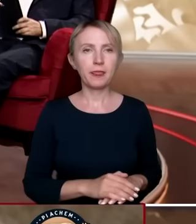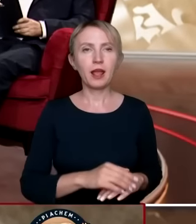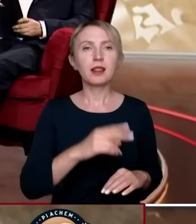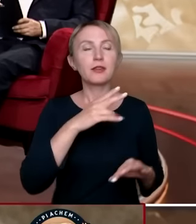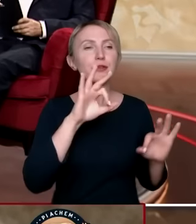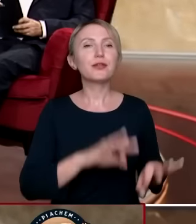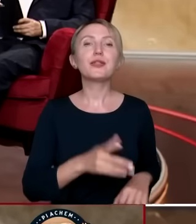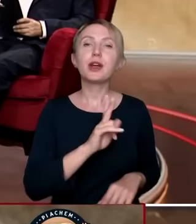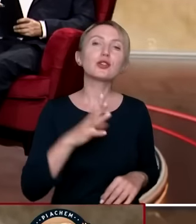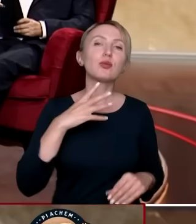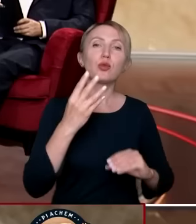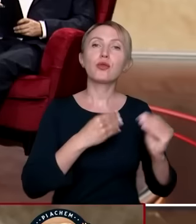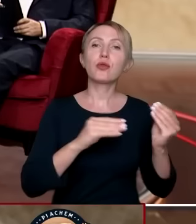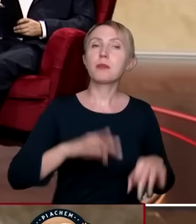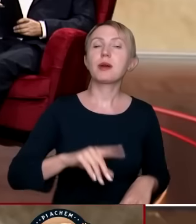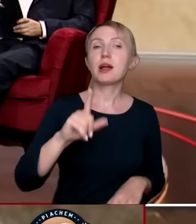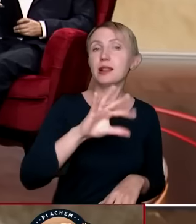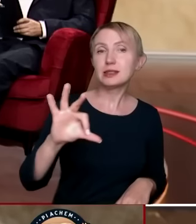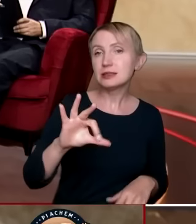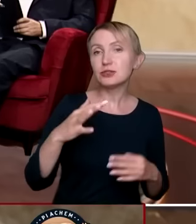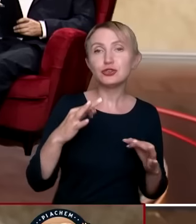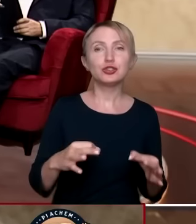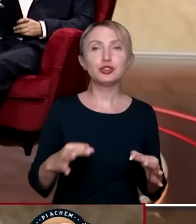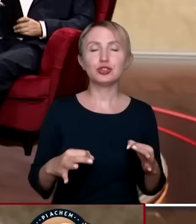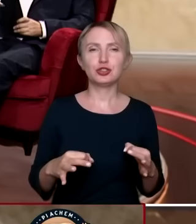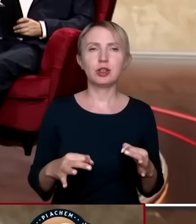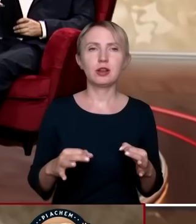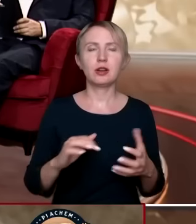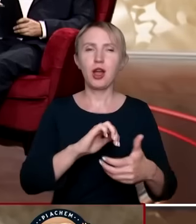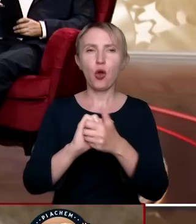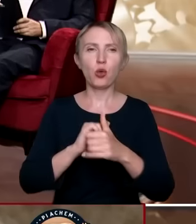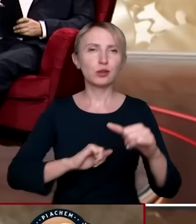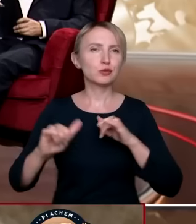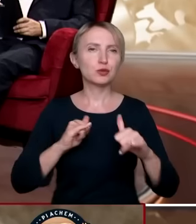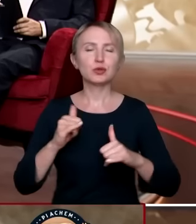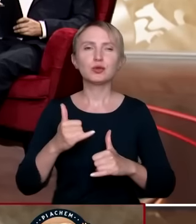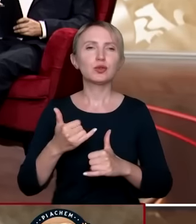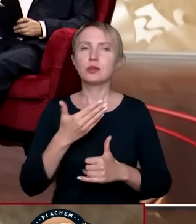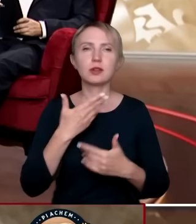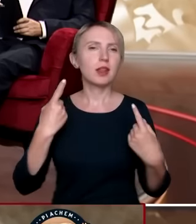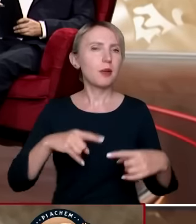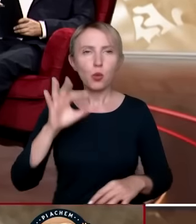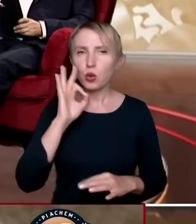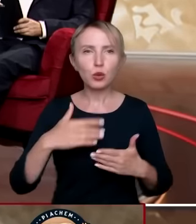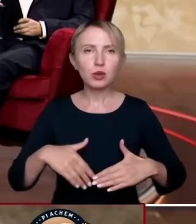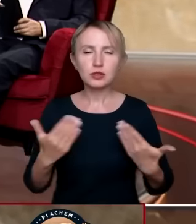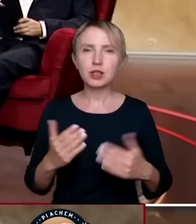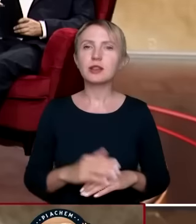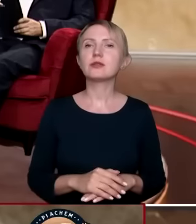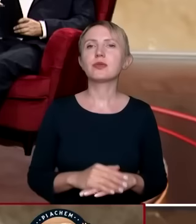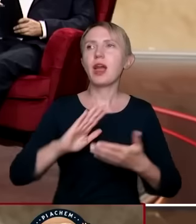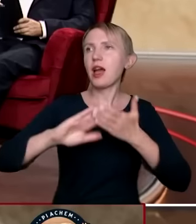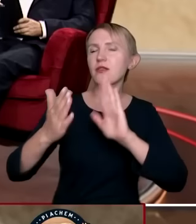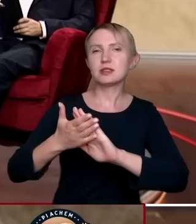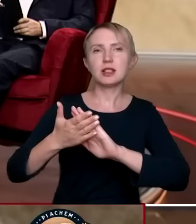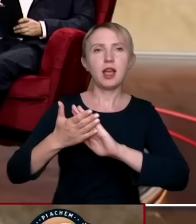więcej yyy też pan Lis. No dzisiaj dzisiaj koalicja rządząca nie miała zbyt dobrego dnia. Jeden drugiemu po